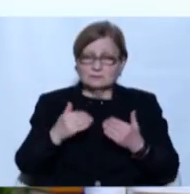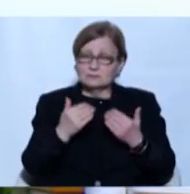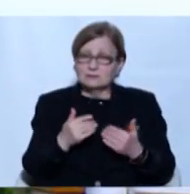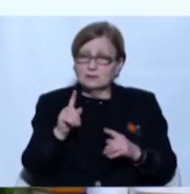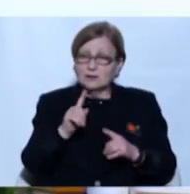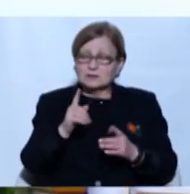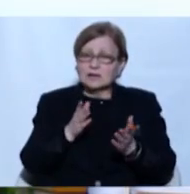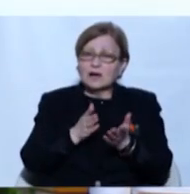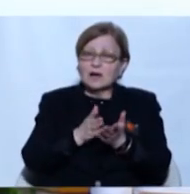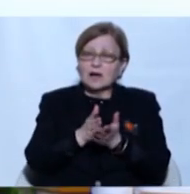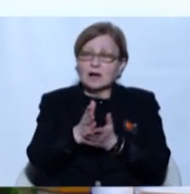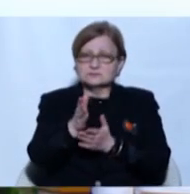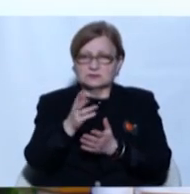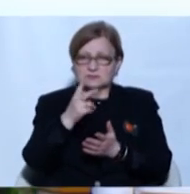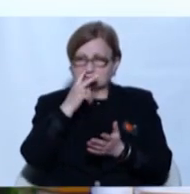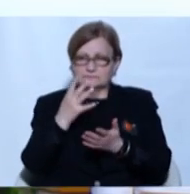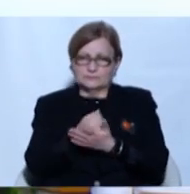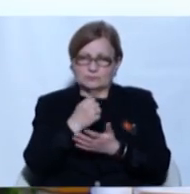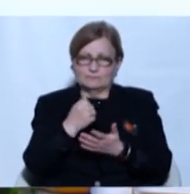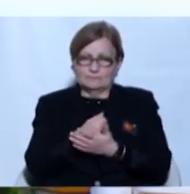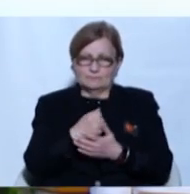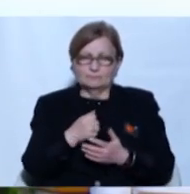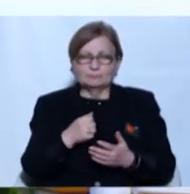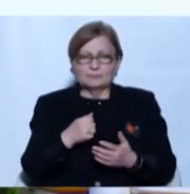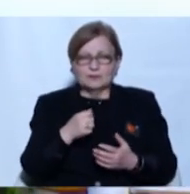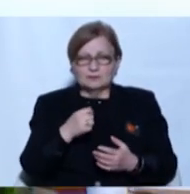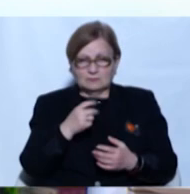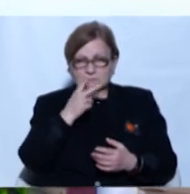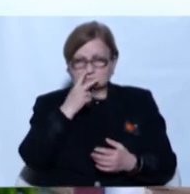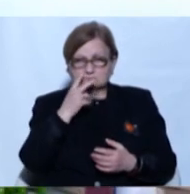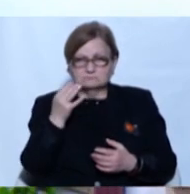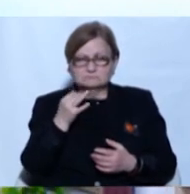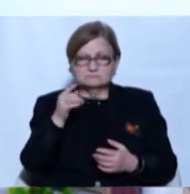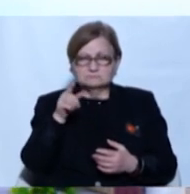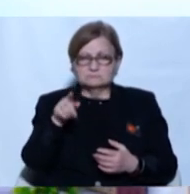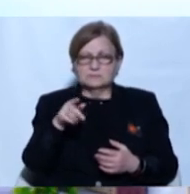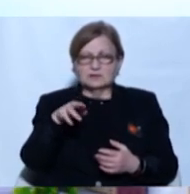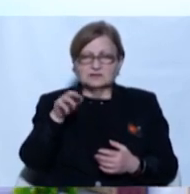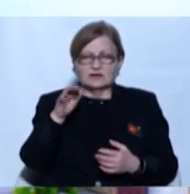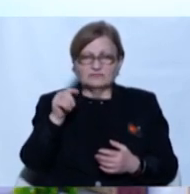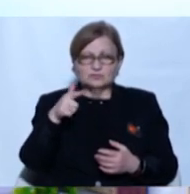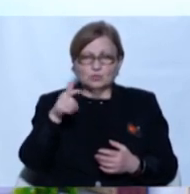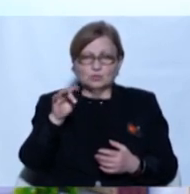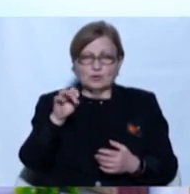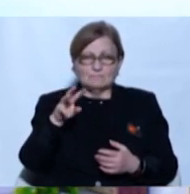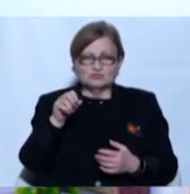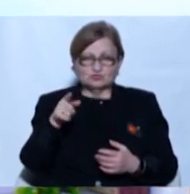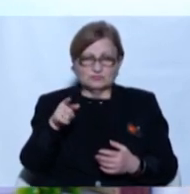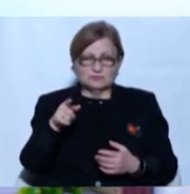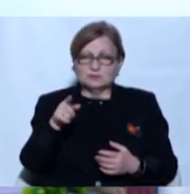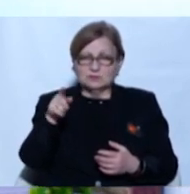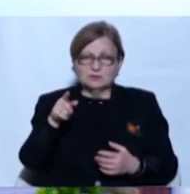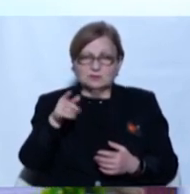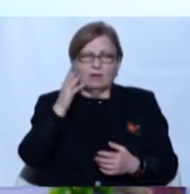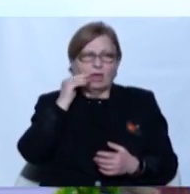და რა გამოსავალს ხედავს აქედან. რასაკვირველია, დავით გურამიშვილი სრულად არ არის ხელჩაქტეული ადამიანი,